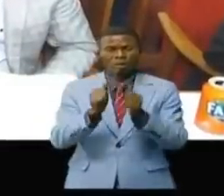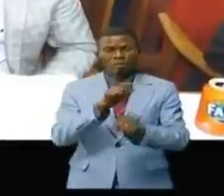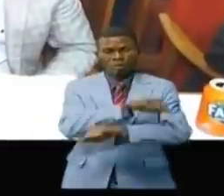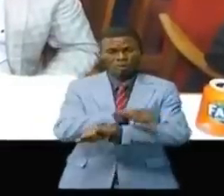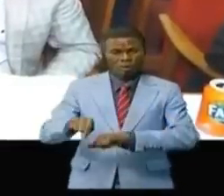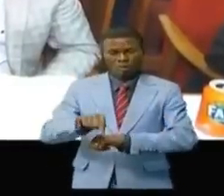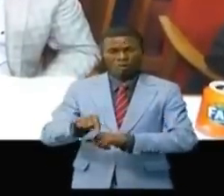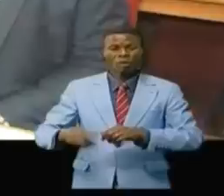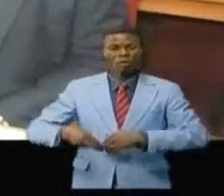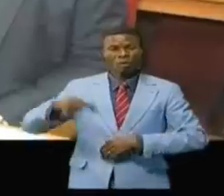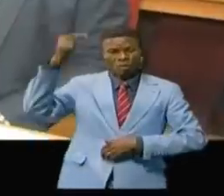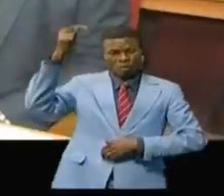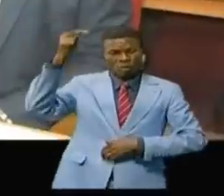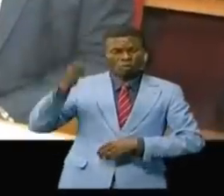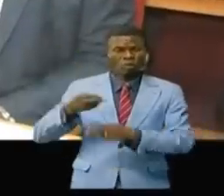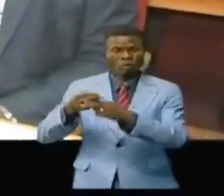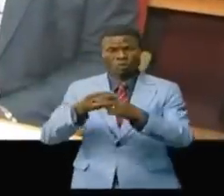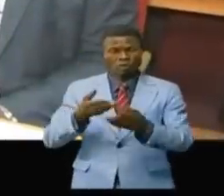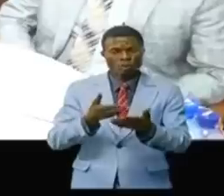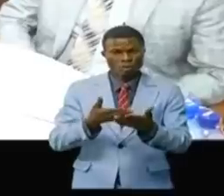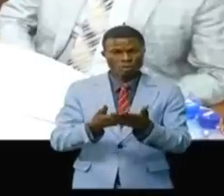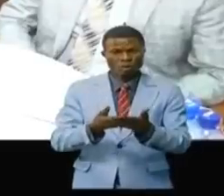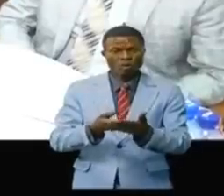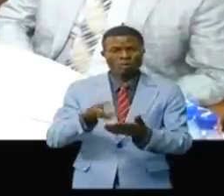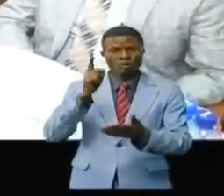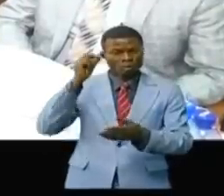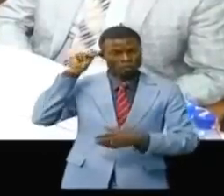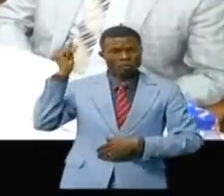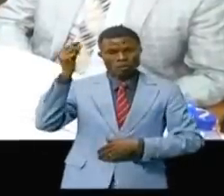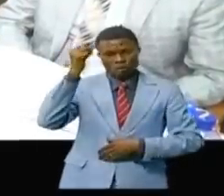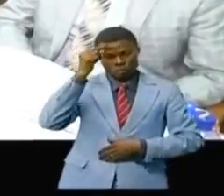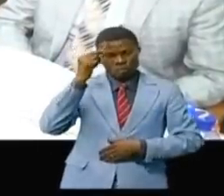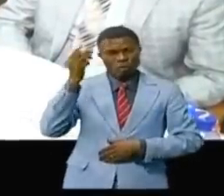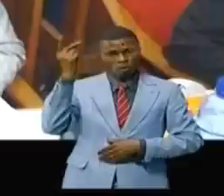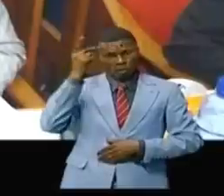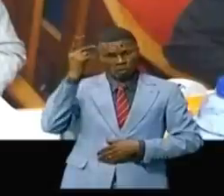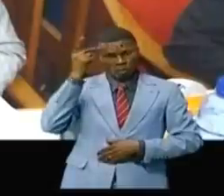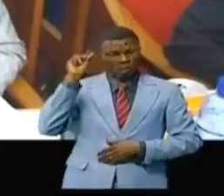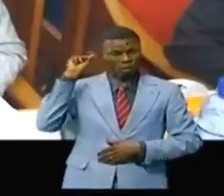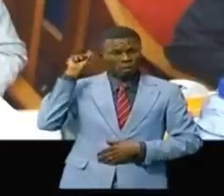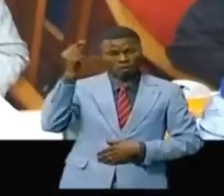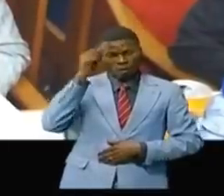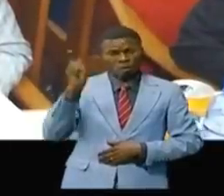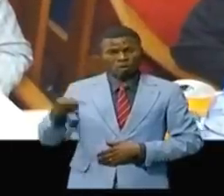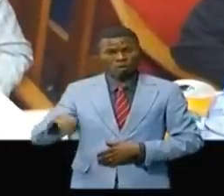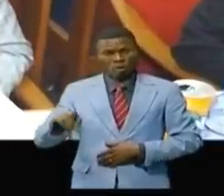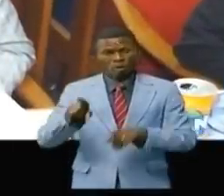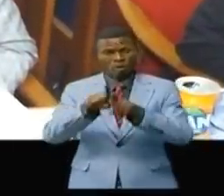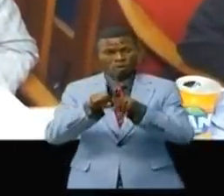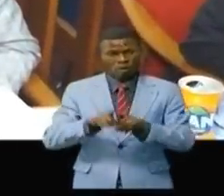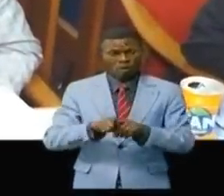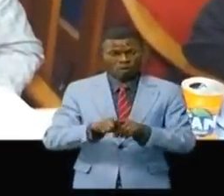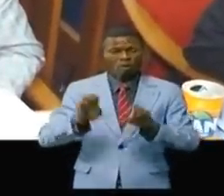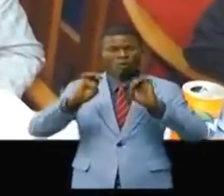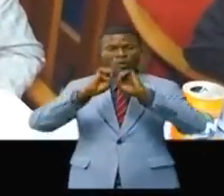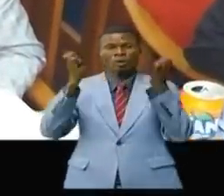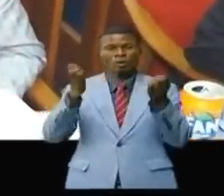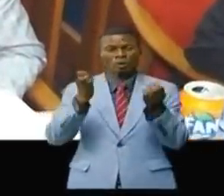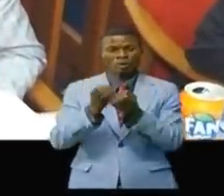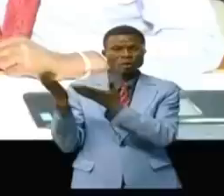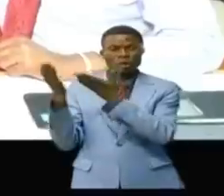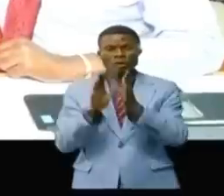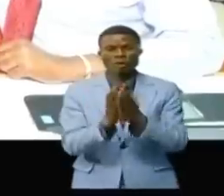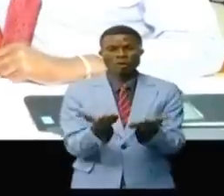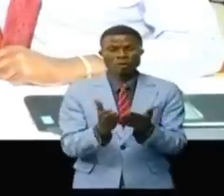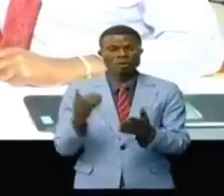institution supérieure de contrôle. Provenant du gouvernement du pouvoir central, des gouvernements provinciaux, des entreprises du portefeuille